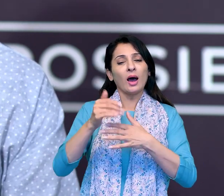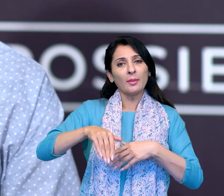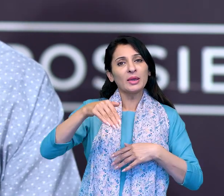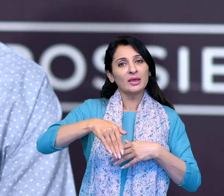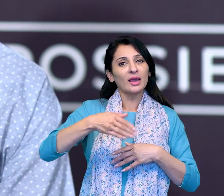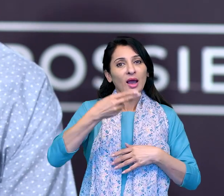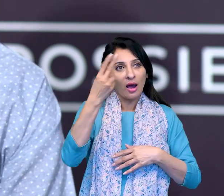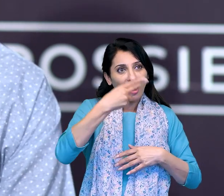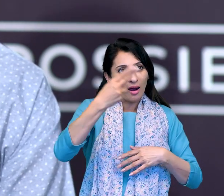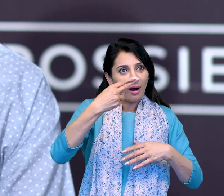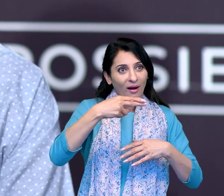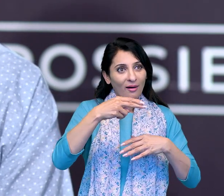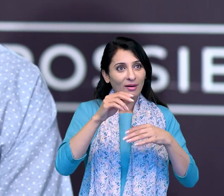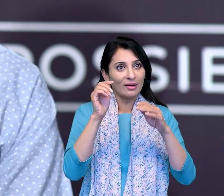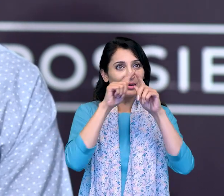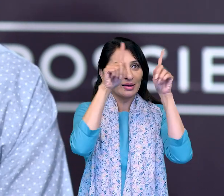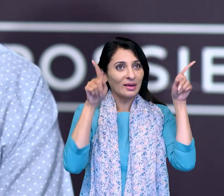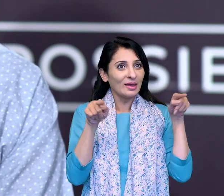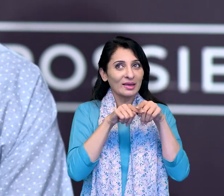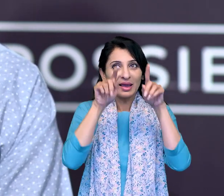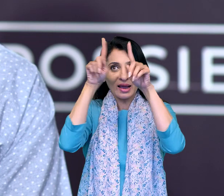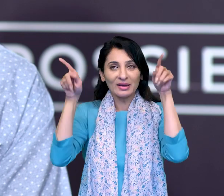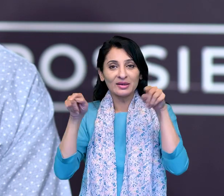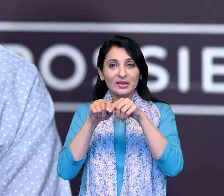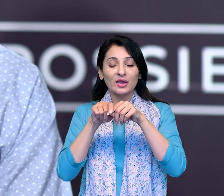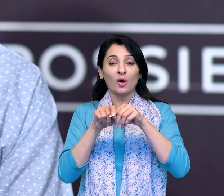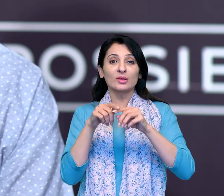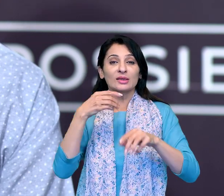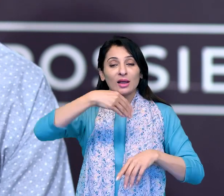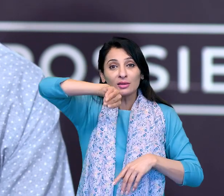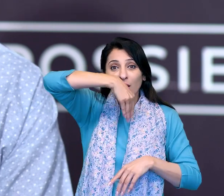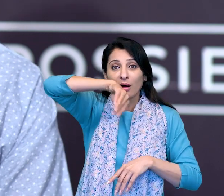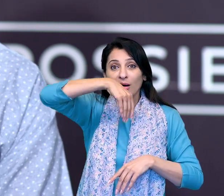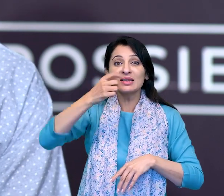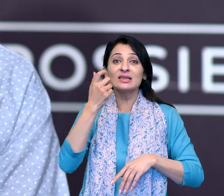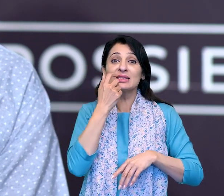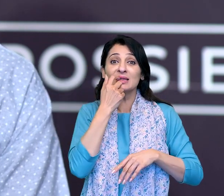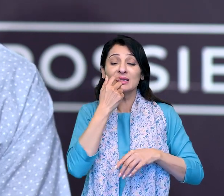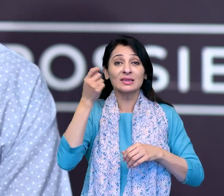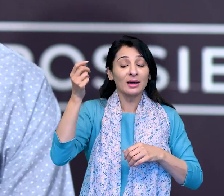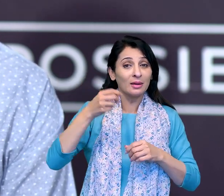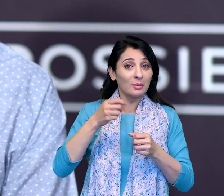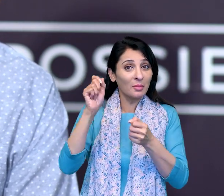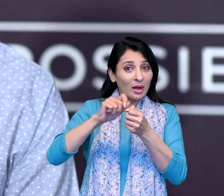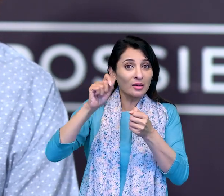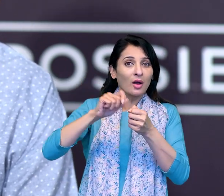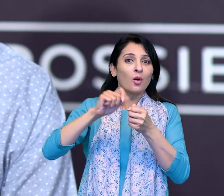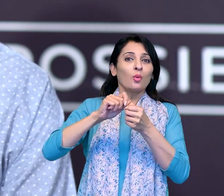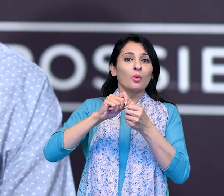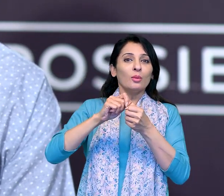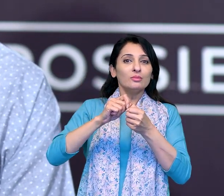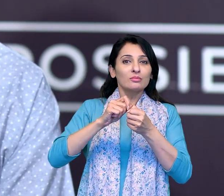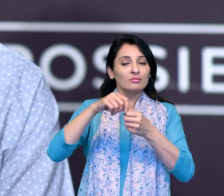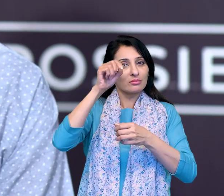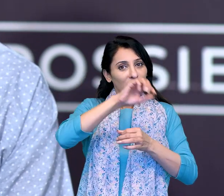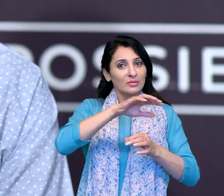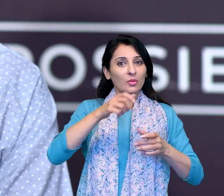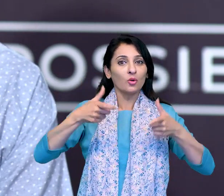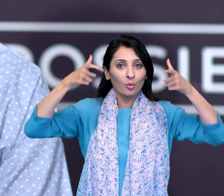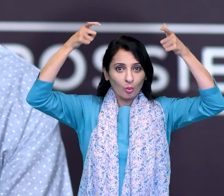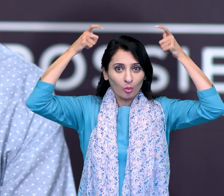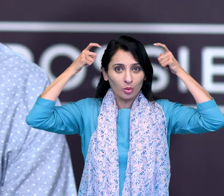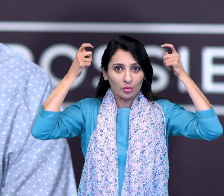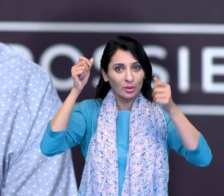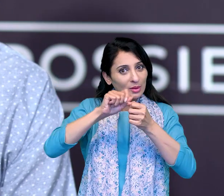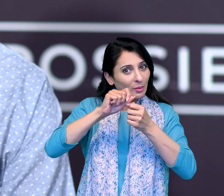गैलरी बन चुकी है जहां पर आपको हाथी दांत का बना हुआ रिप्लिका ताज महल का भी मिलता है कुछ पुराने कोइंस कुछ दस्तावेज